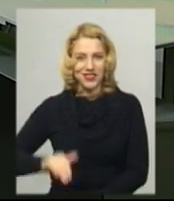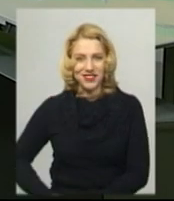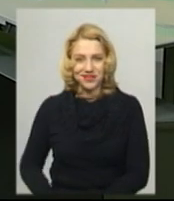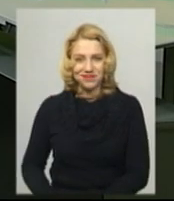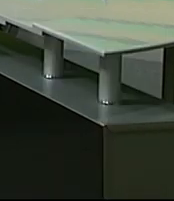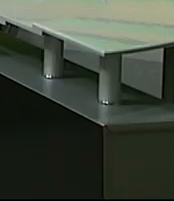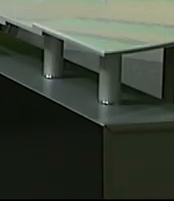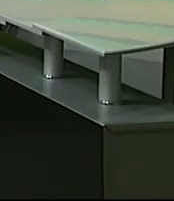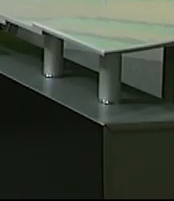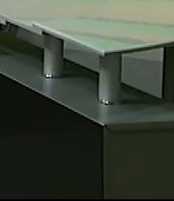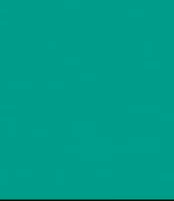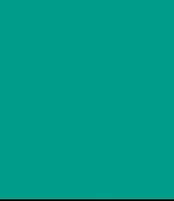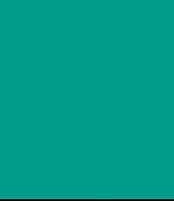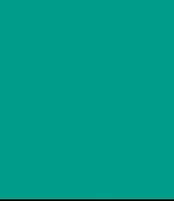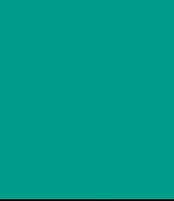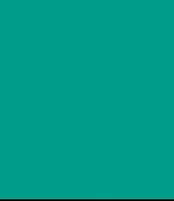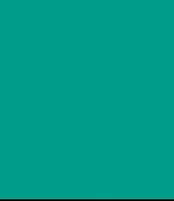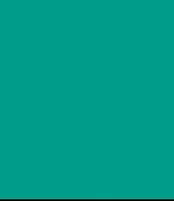Дякую.